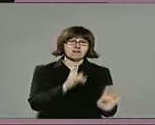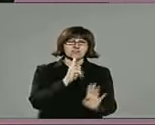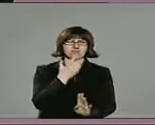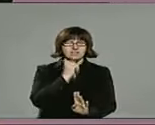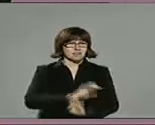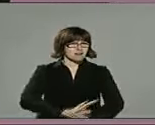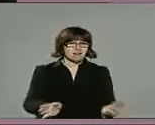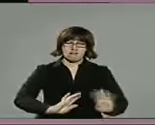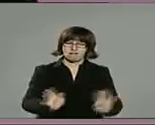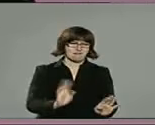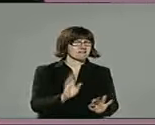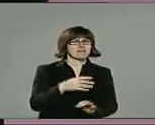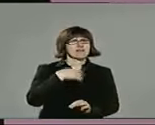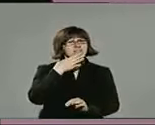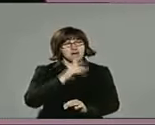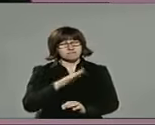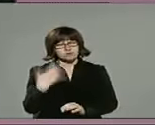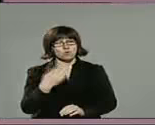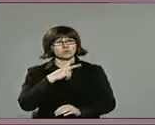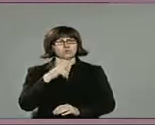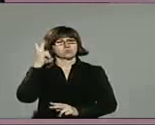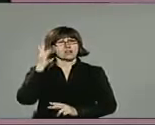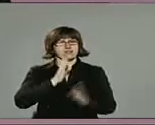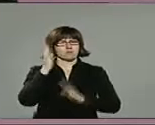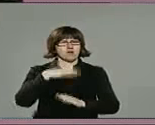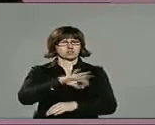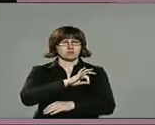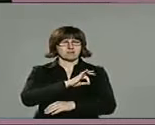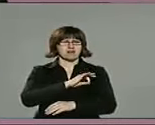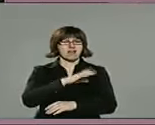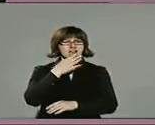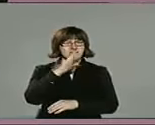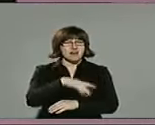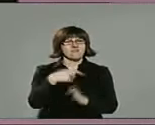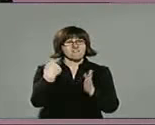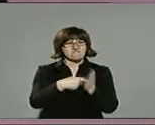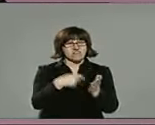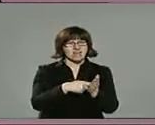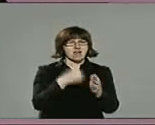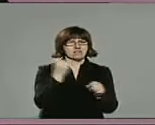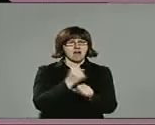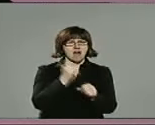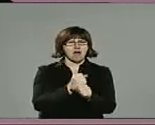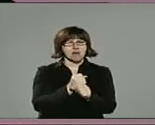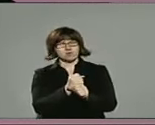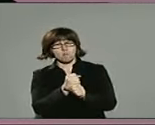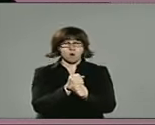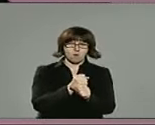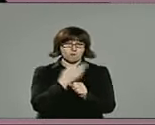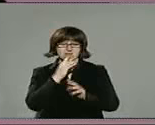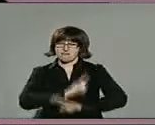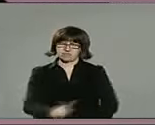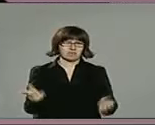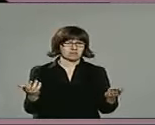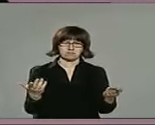Nie wieder, liebe Genossinnen und Genossen, darf eine sozialdemokratische Partei den Wert der Arbeit infrage stellen.